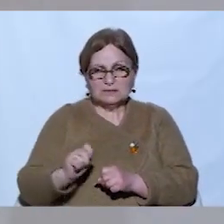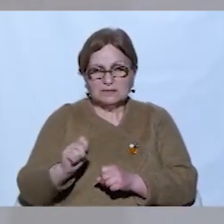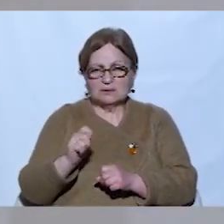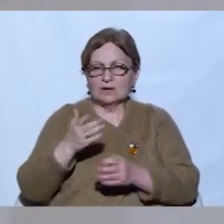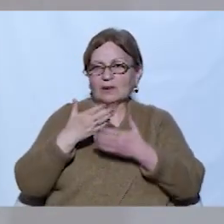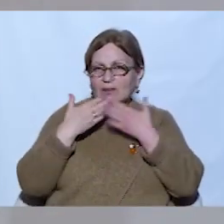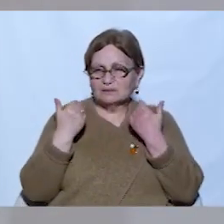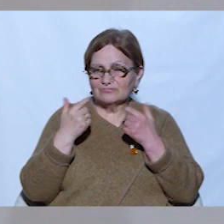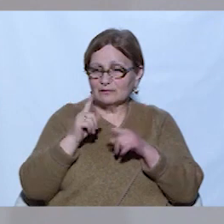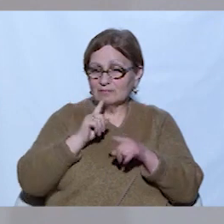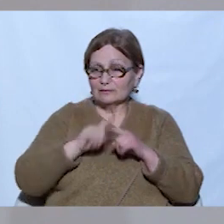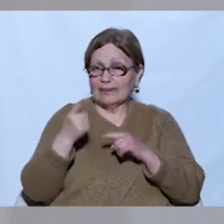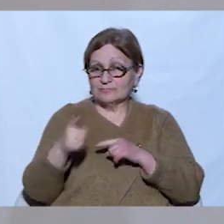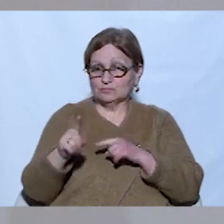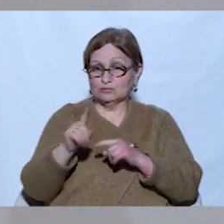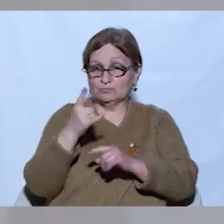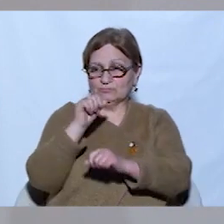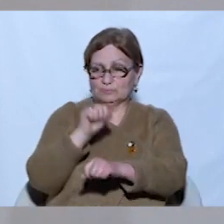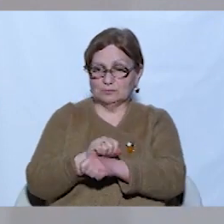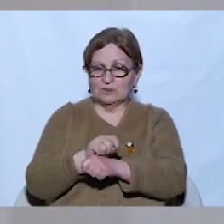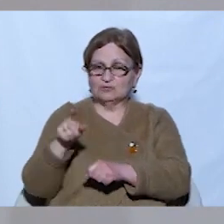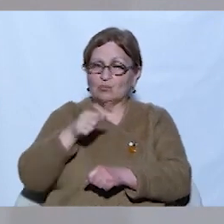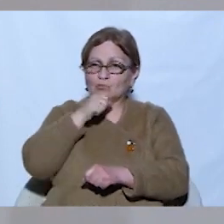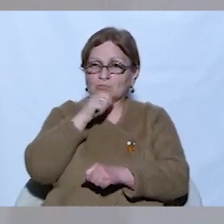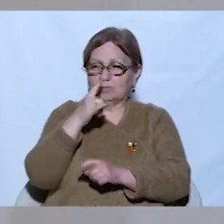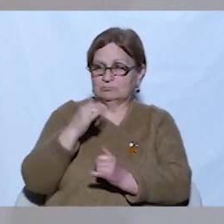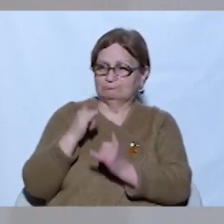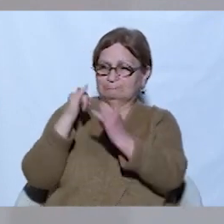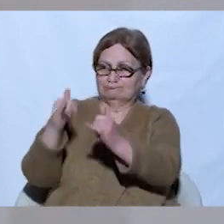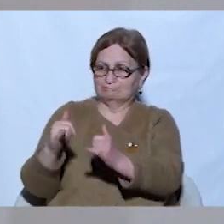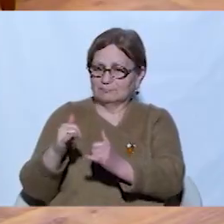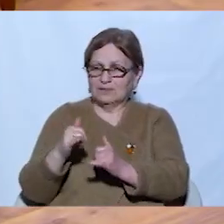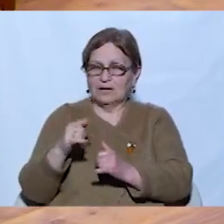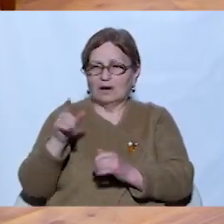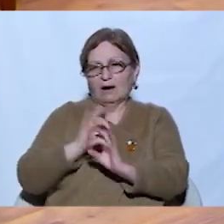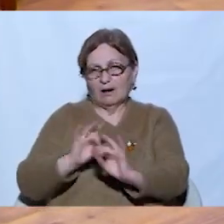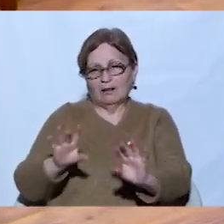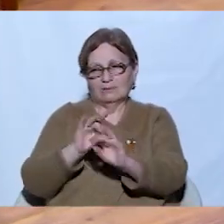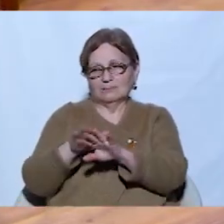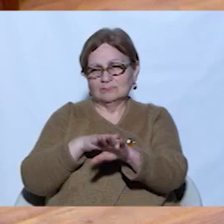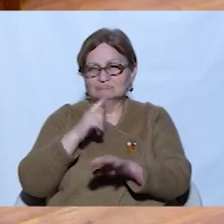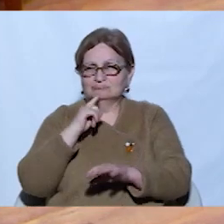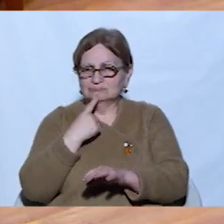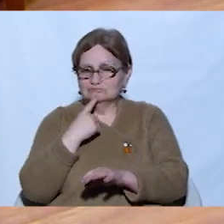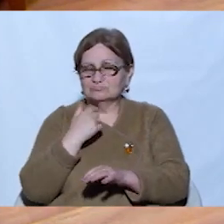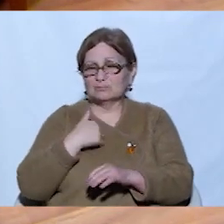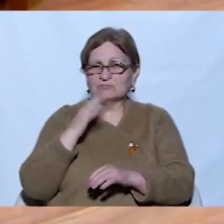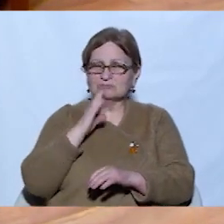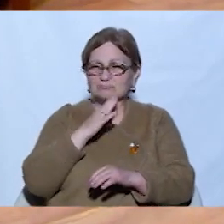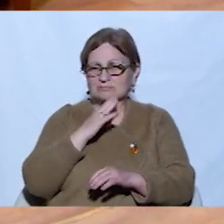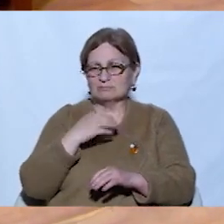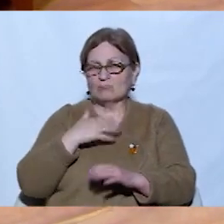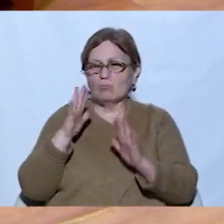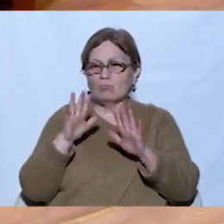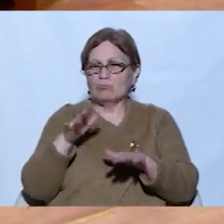არ ამართლებს იმიტომ რომ თმის მოქაჩვას და წამორთმას მარტივი ეფექტი აქვს, იქვე ჩუმდება, იმიტომ რომ შენ ხარ უფრო და პოზიტიური ახს და უფრო